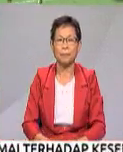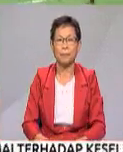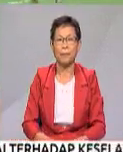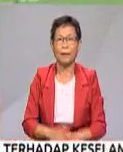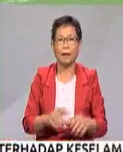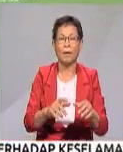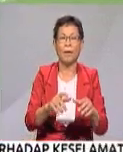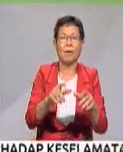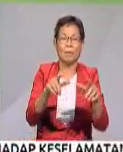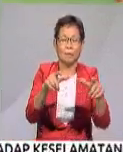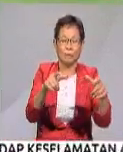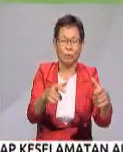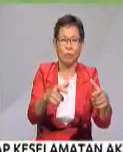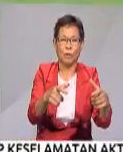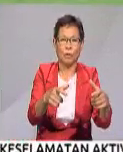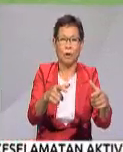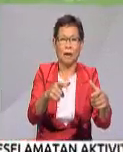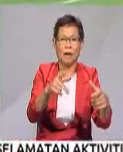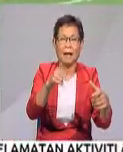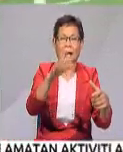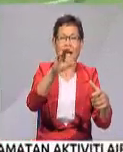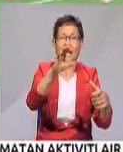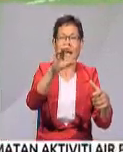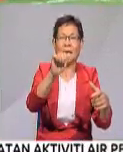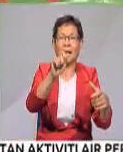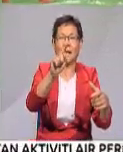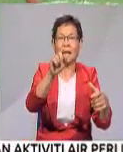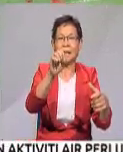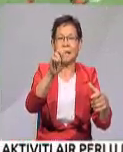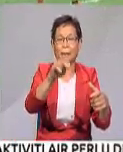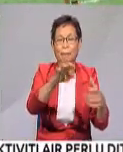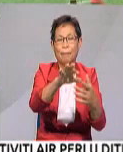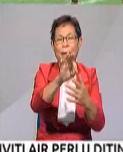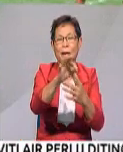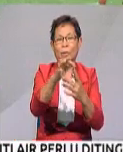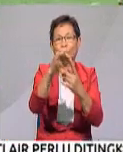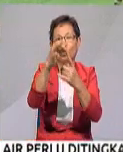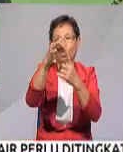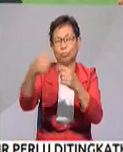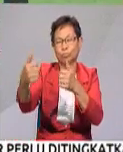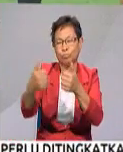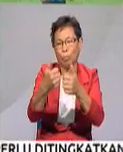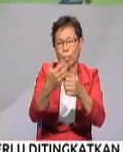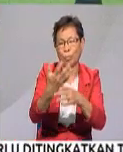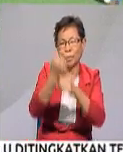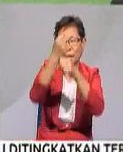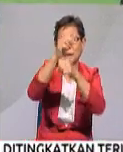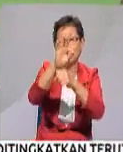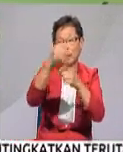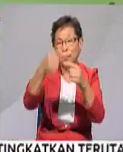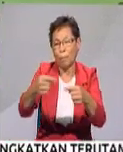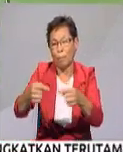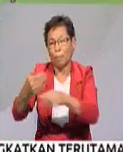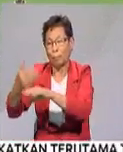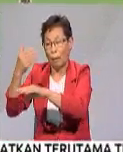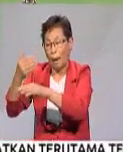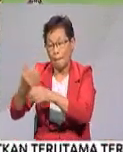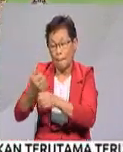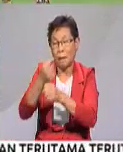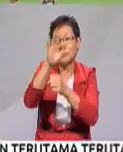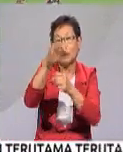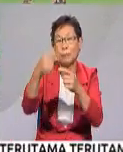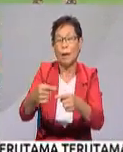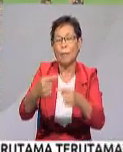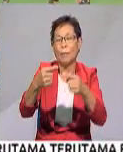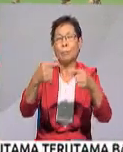Skuad kendalian Clayton McMillan turun selaku pilihan utama kejohanan selepas memenangi 9 perlawanan sebelum ini. Ini pertemuan